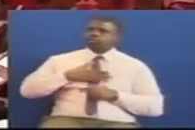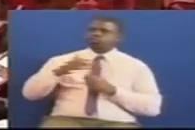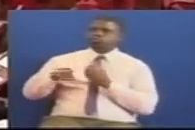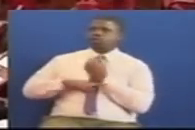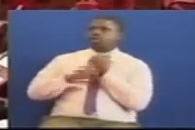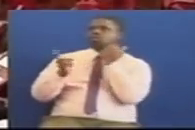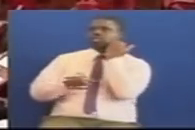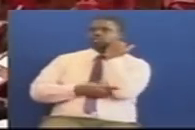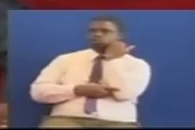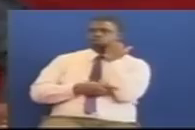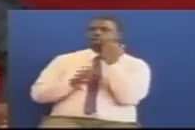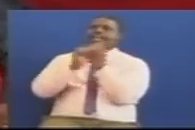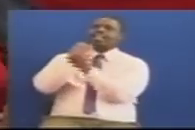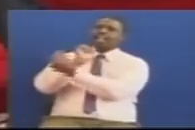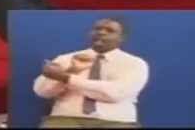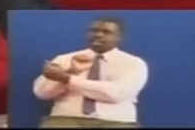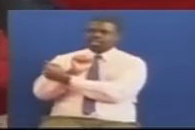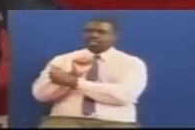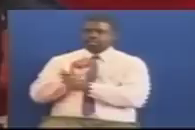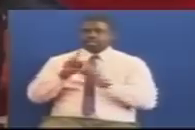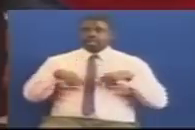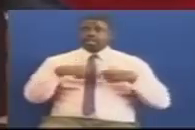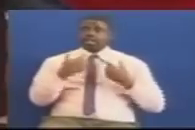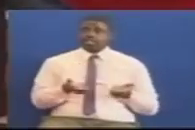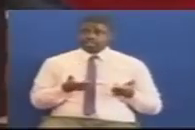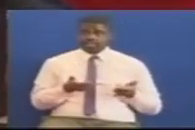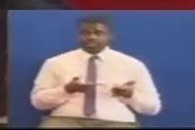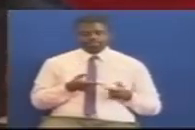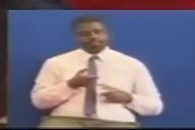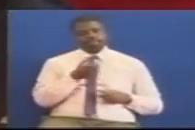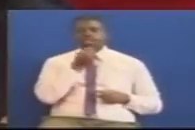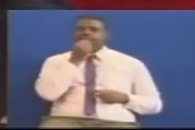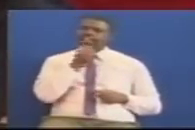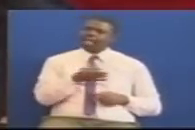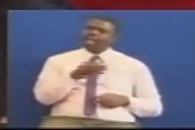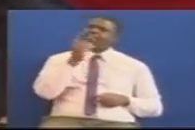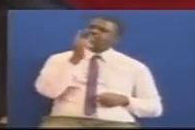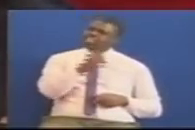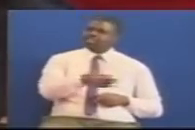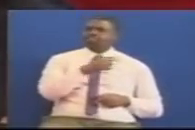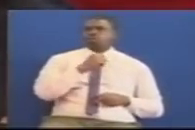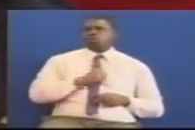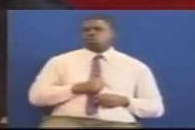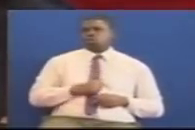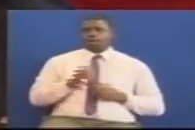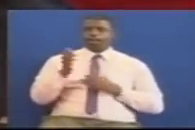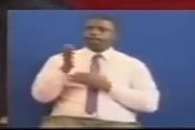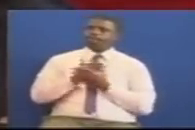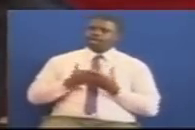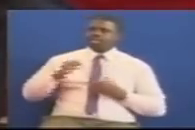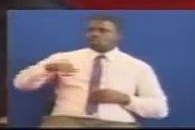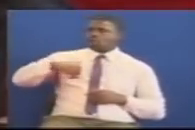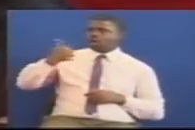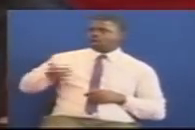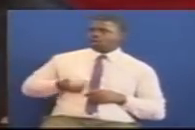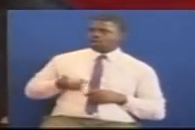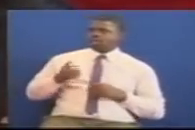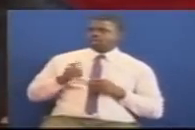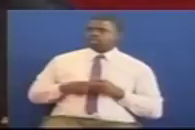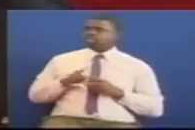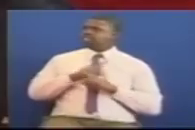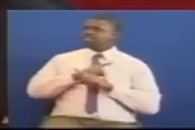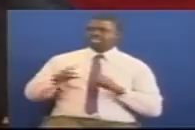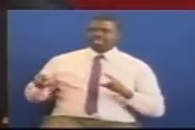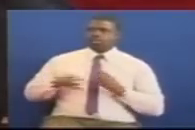magerezani na kujifungua. Lakini Mheshimiwa Waziri, zipo taarifa kwamba wako baadhi ya wanawake wanaoingia wakiwa si